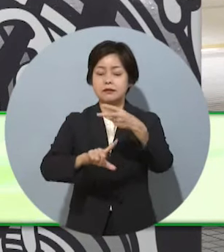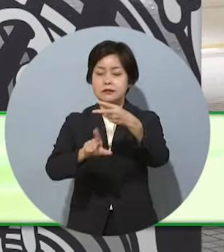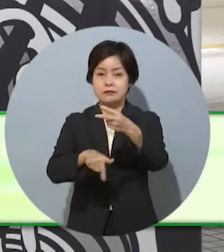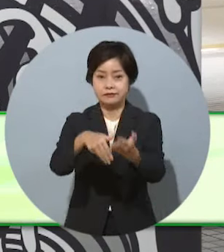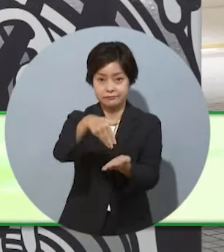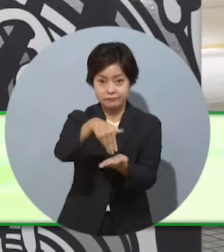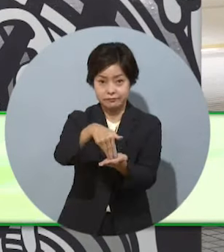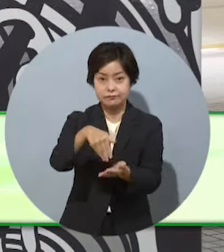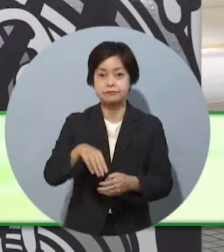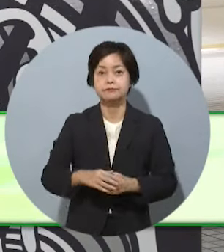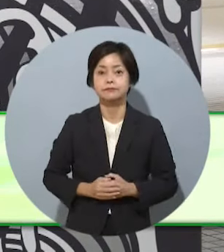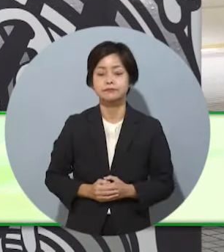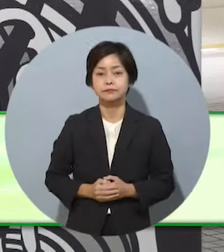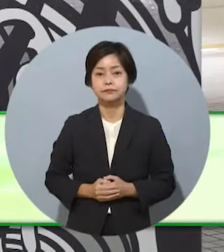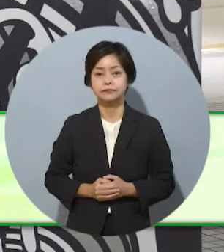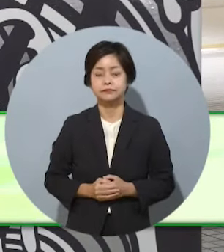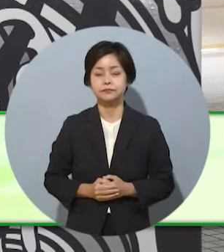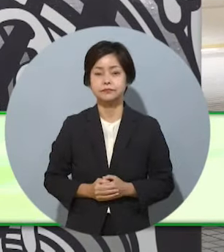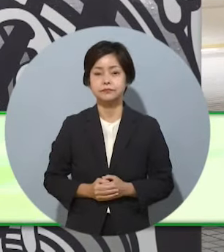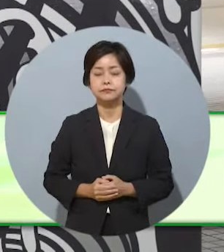2月末までの予定です。